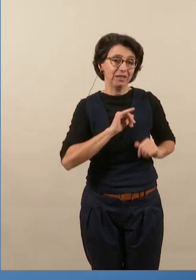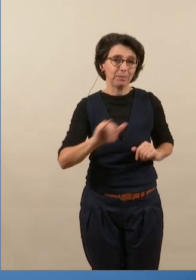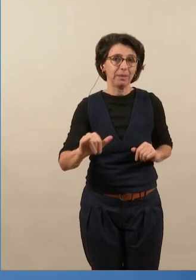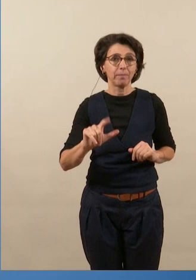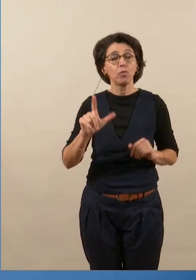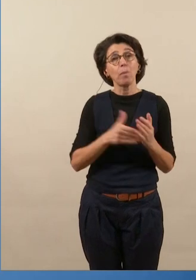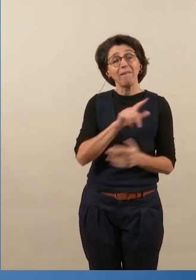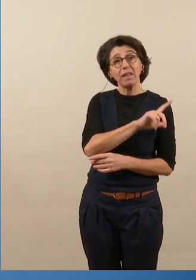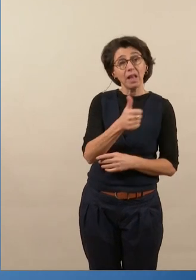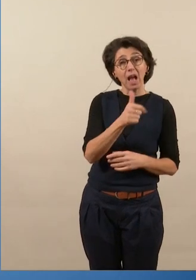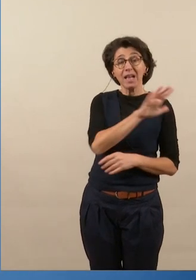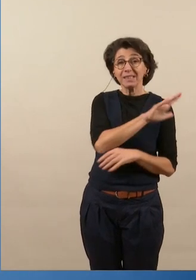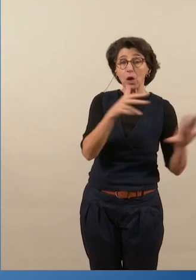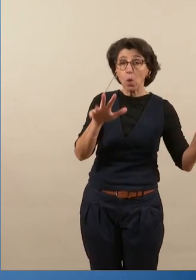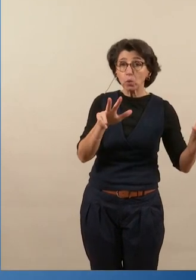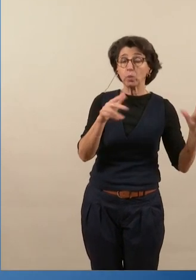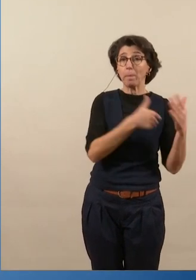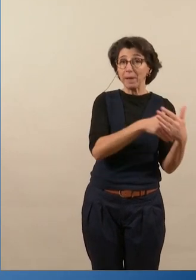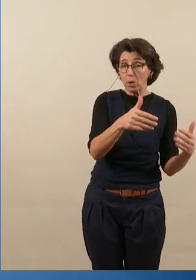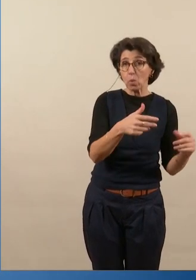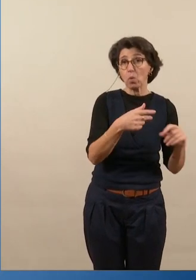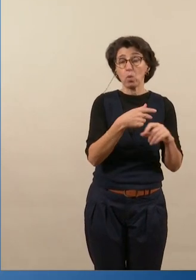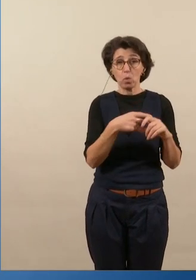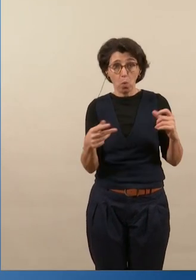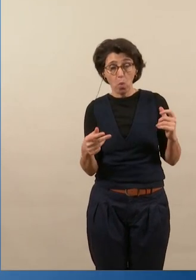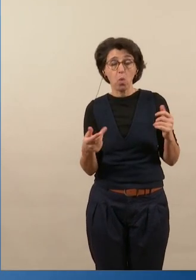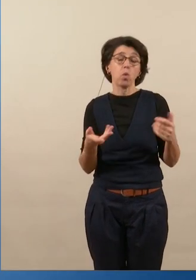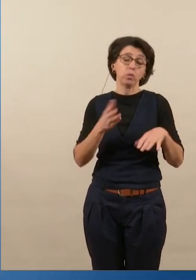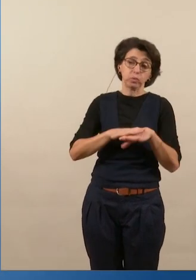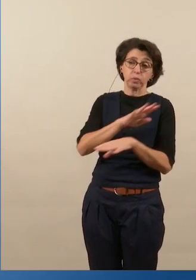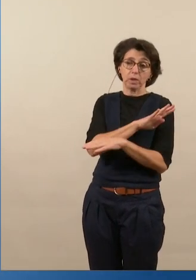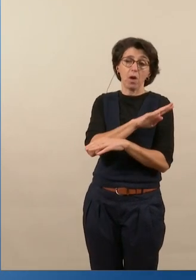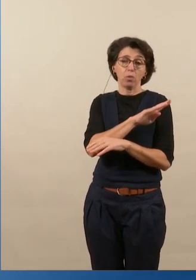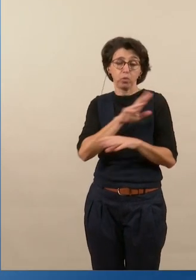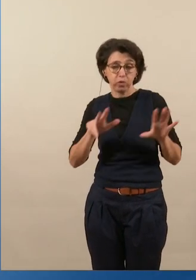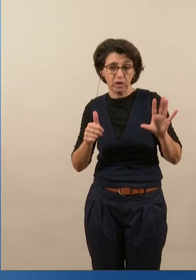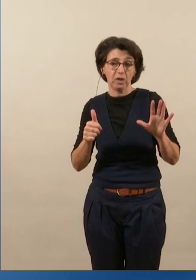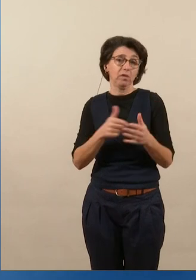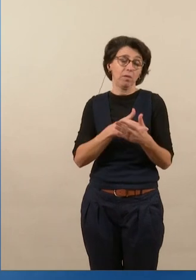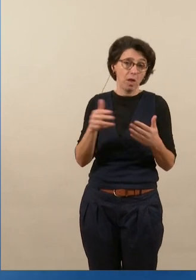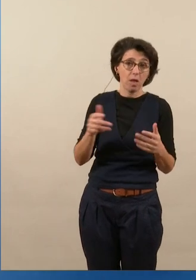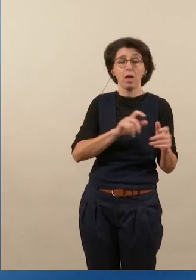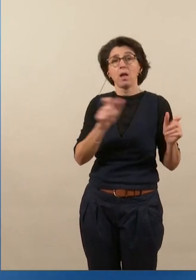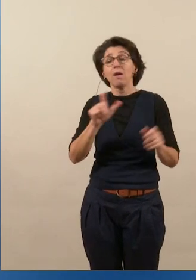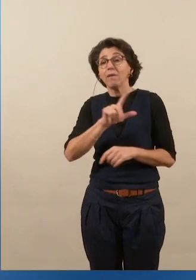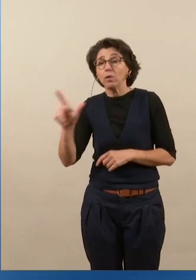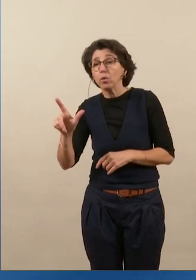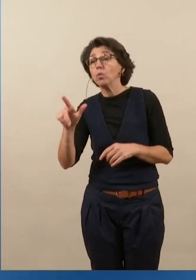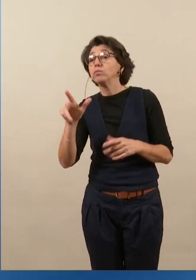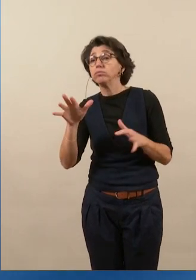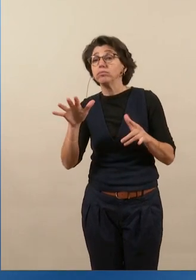d'euros annoncé contre 43,6 réalisé 2022 61,8 annoncé contre 40,7